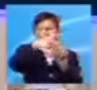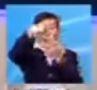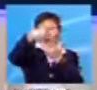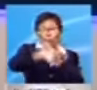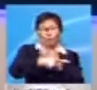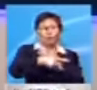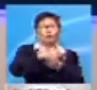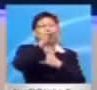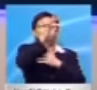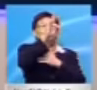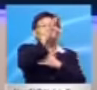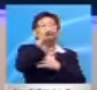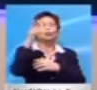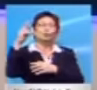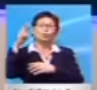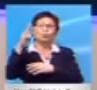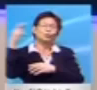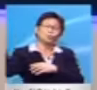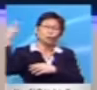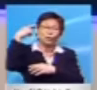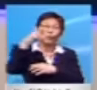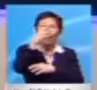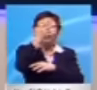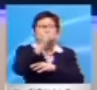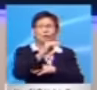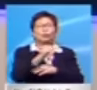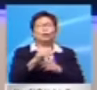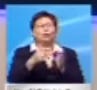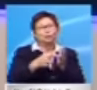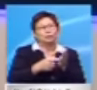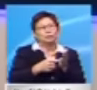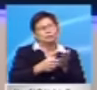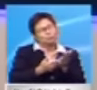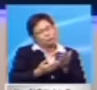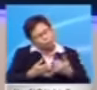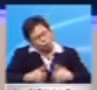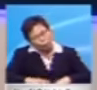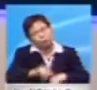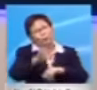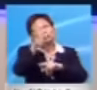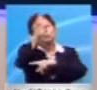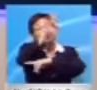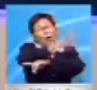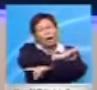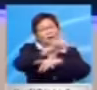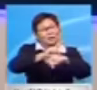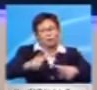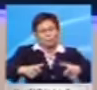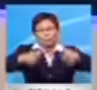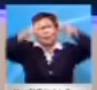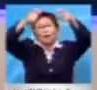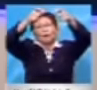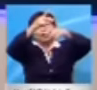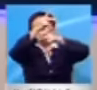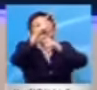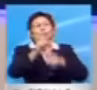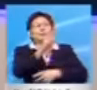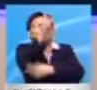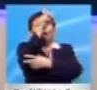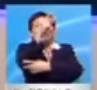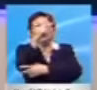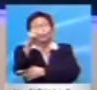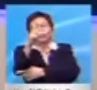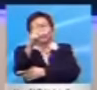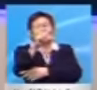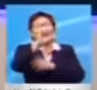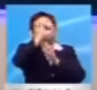tujuh saluran radio RTM bersiarah selama tuuh hari berturut-turut di menara Kuala Lumpur dengan pelbagai aktiviti bersama pendengar selama